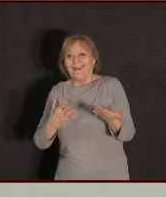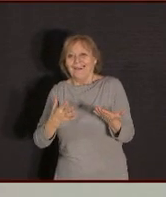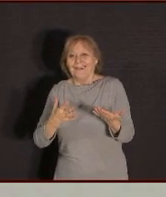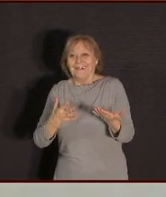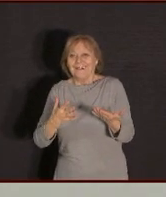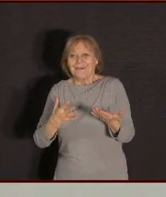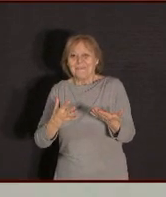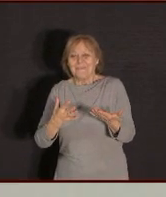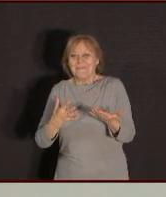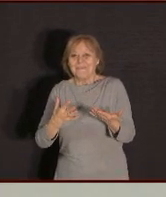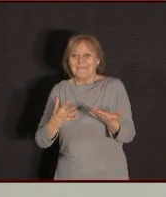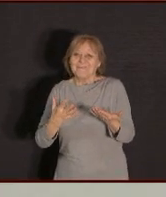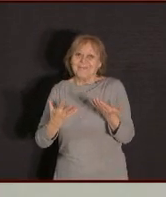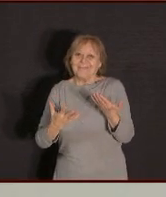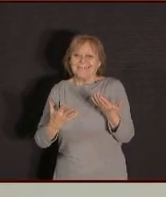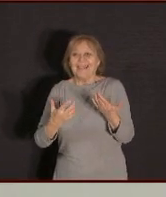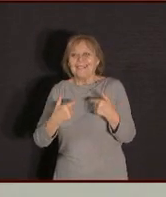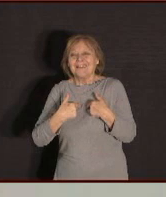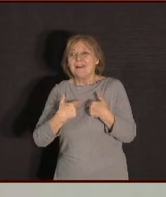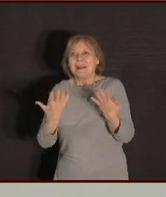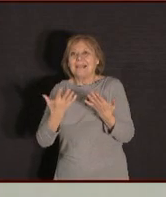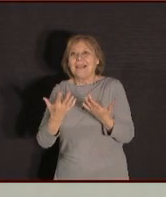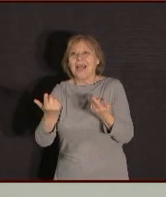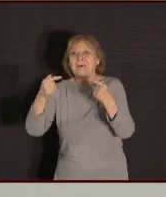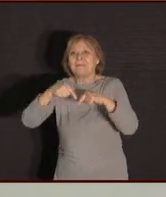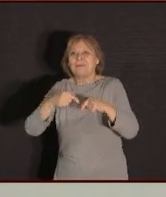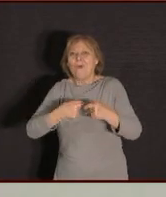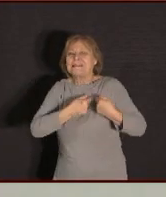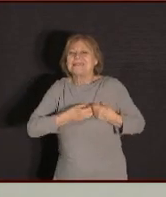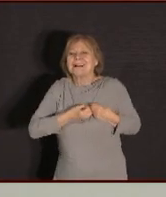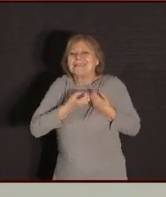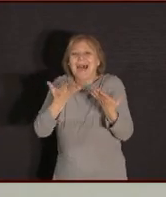prišel bi iz srca en lep nasmeh. Nekaj tacka vredno.